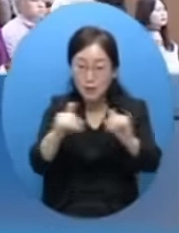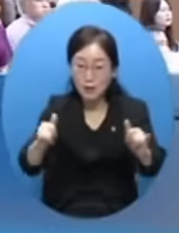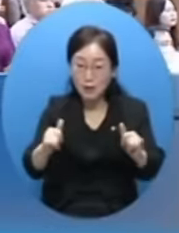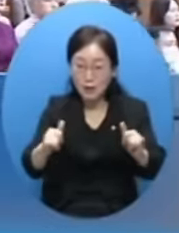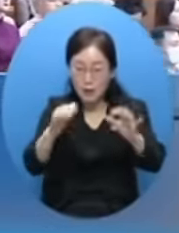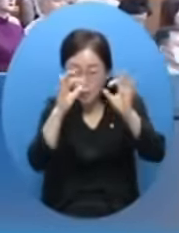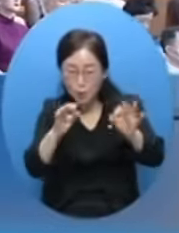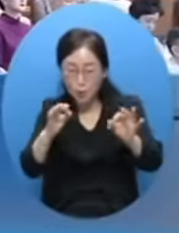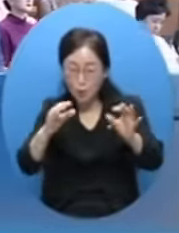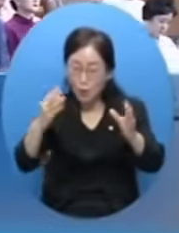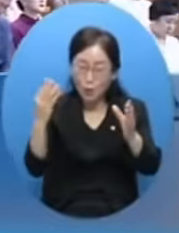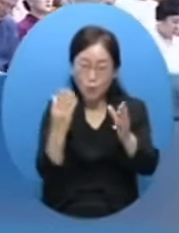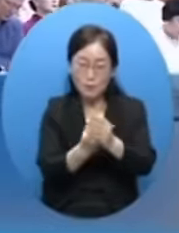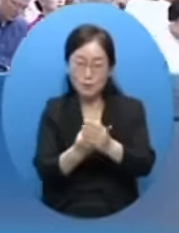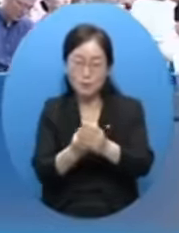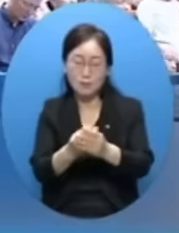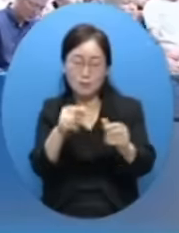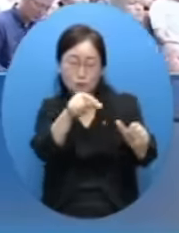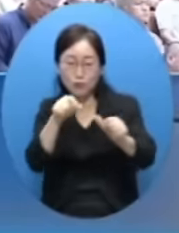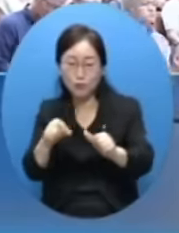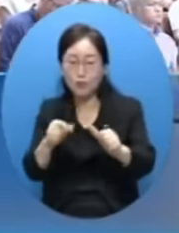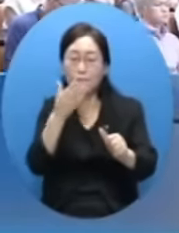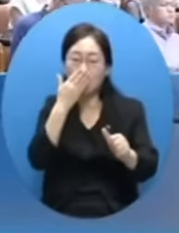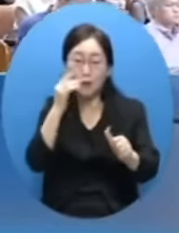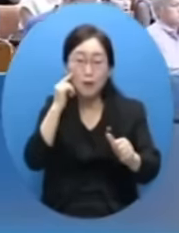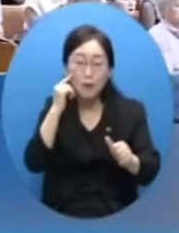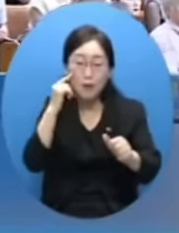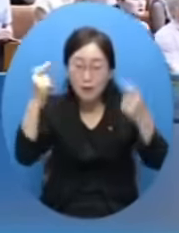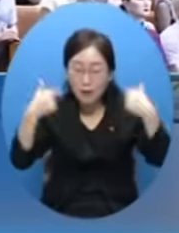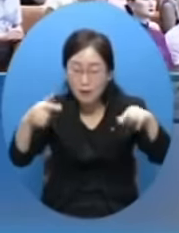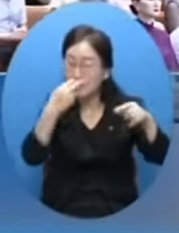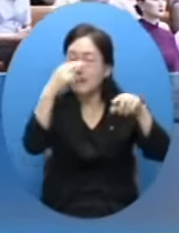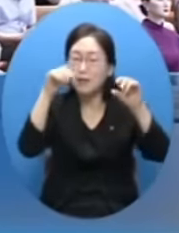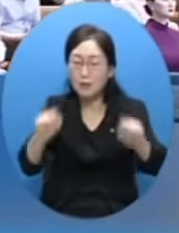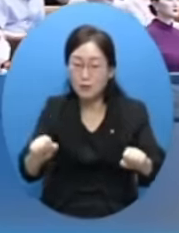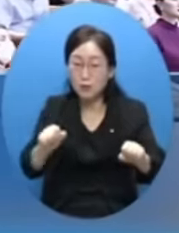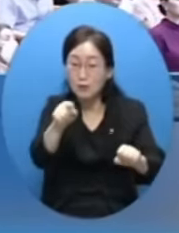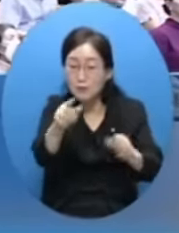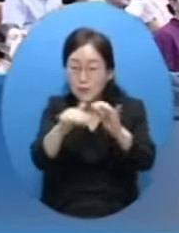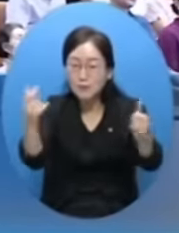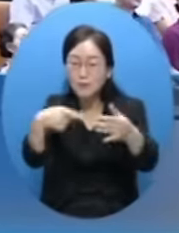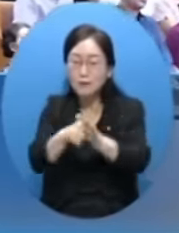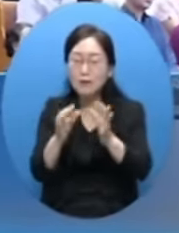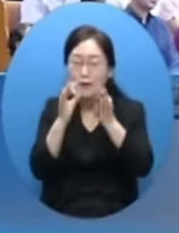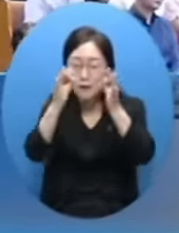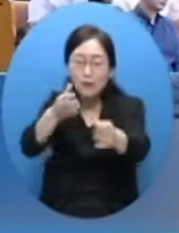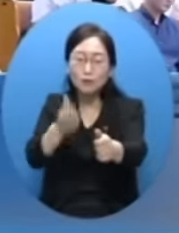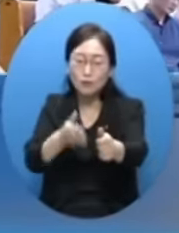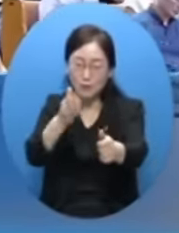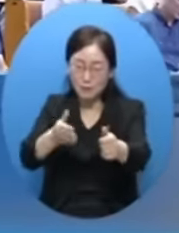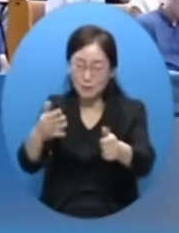온전히 구원할 수 있으니 이는 그가 항상 살아계셔서 그들을 위하여 간구하심이라.